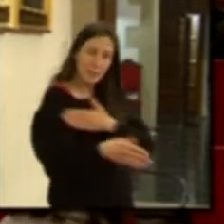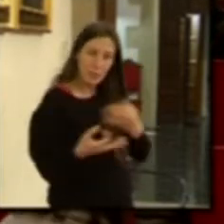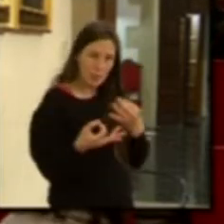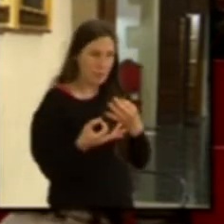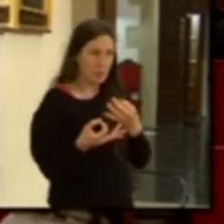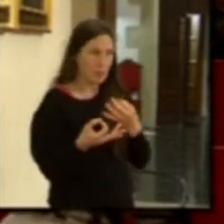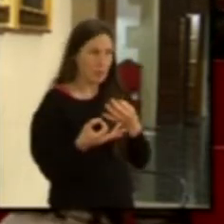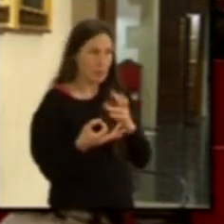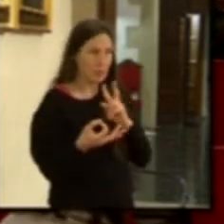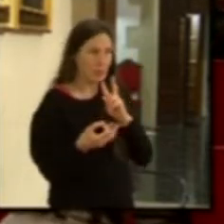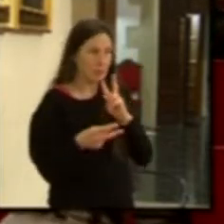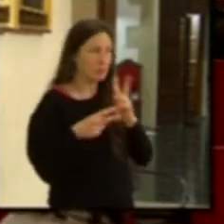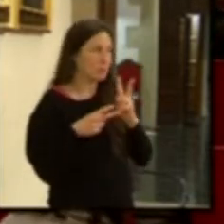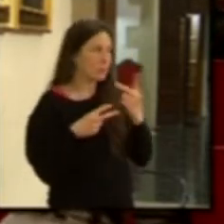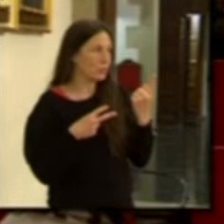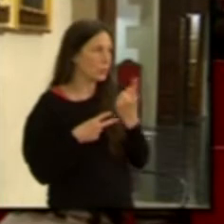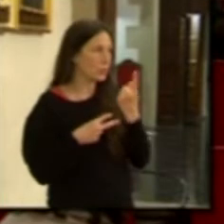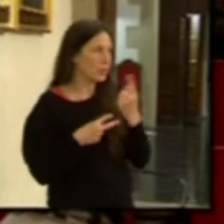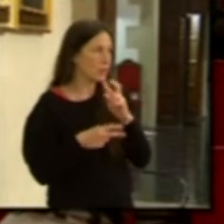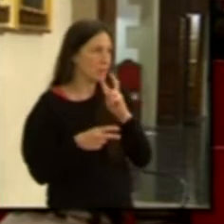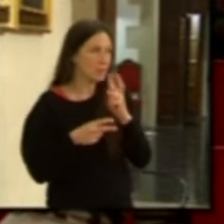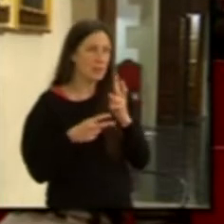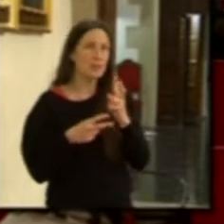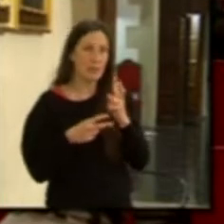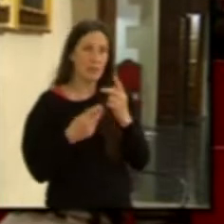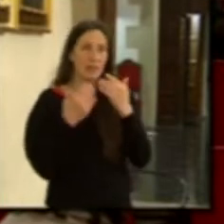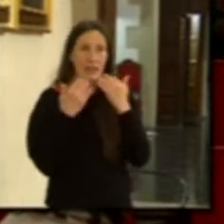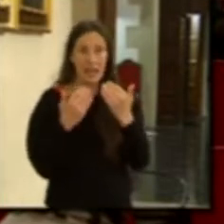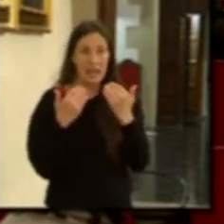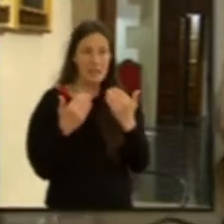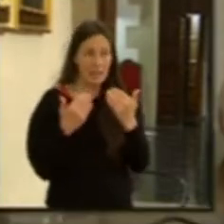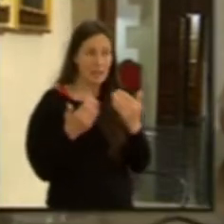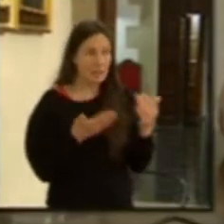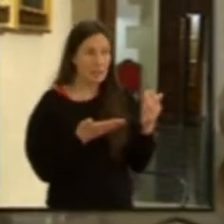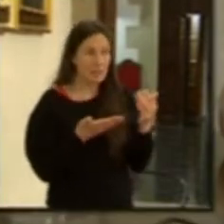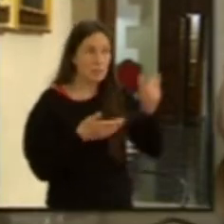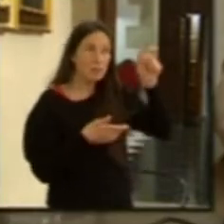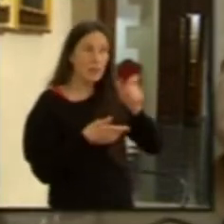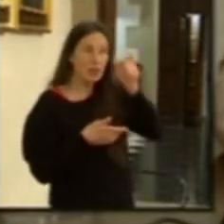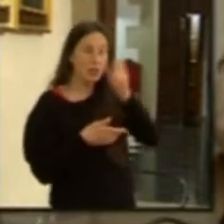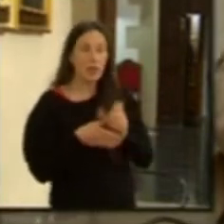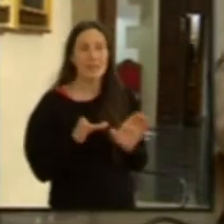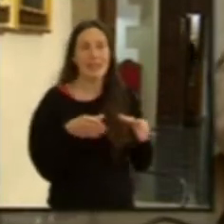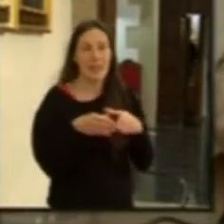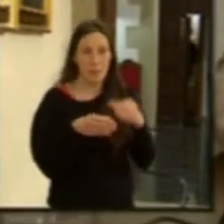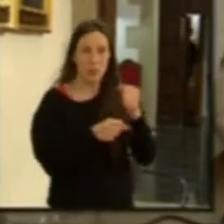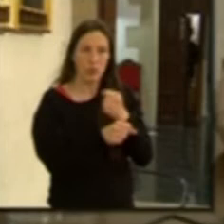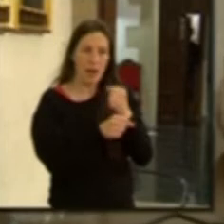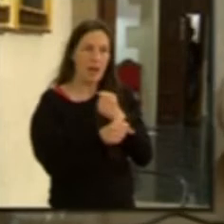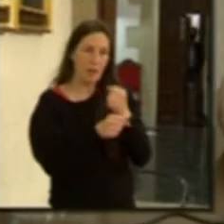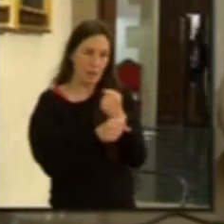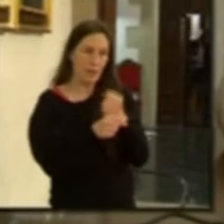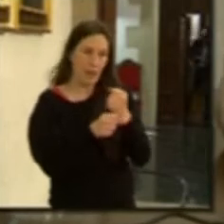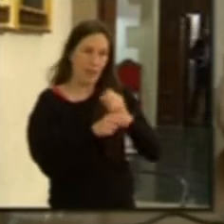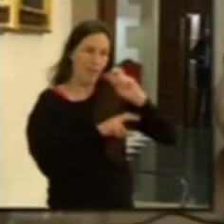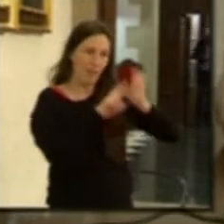donar, jo crec que és adient donar les gràcies a tot l'equip de Fires i Mercats, perquè un any